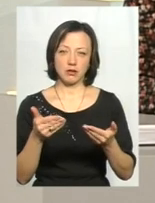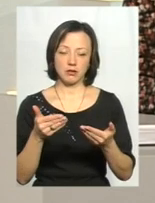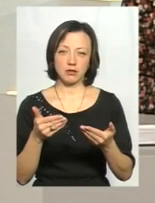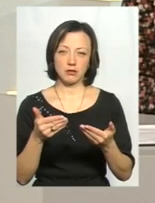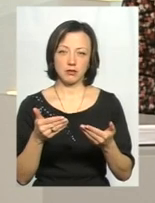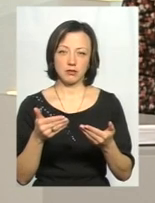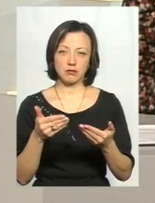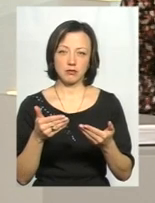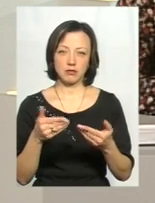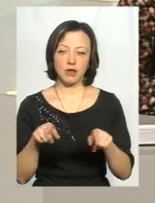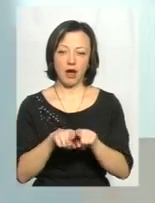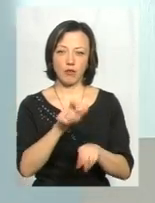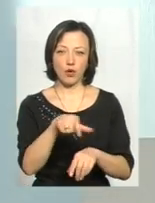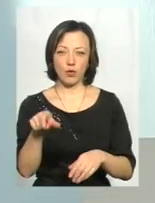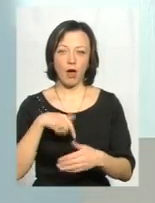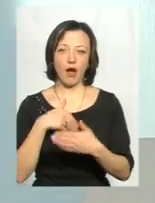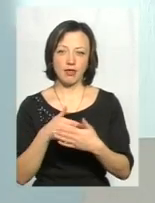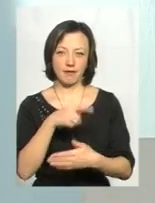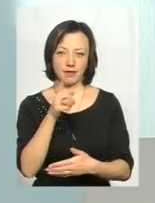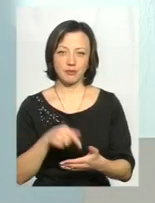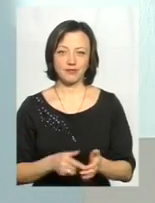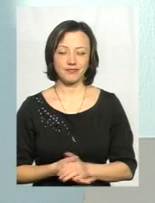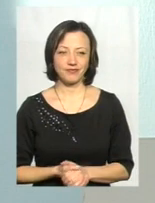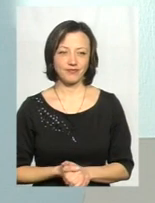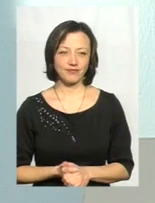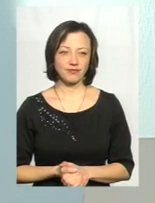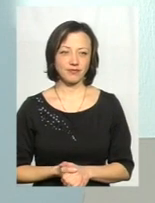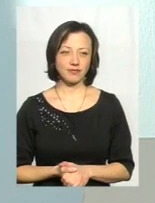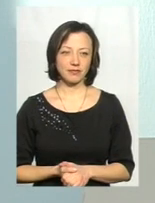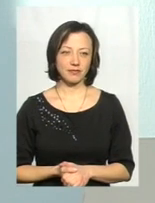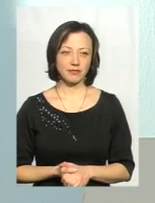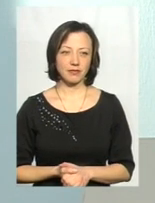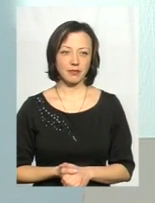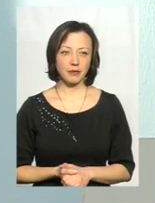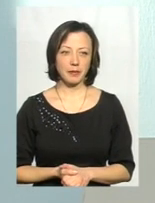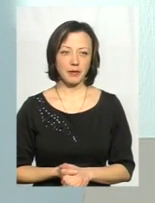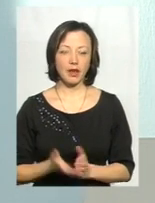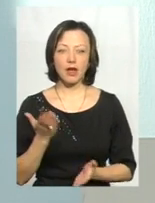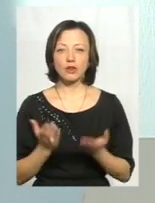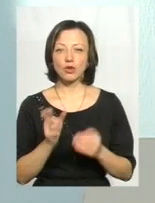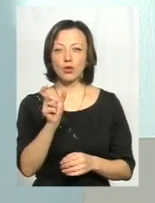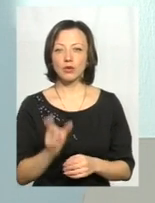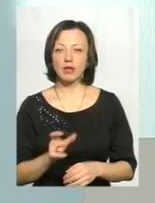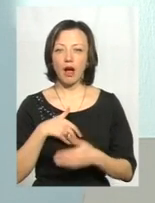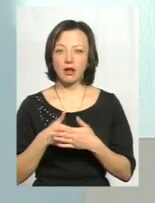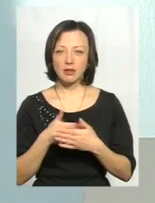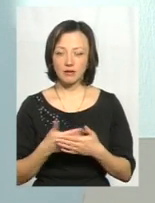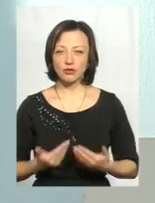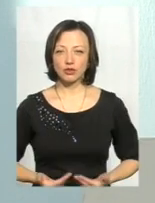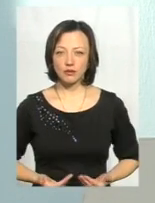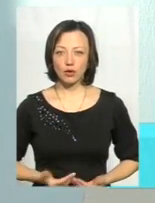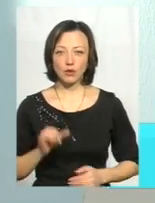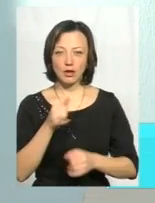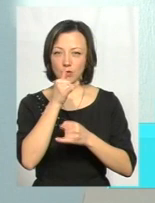робити таким людям активним? Ну, якщо людина веде активний спосіб життя, то значить, вона все-таки, в